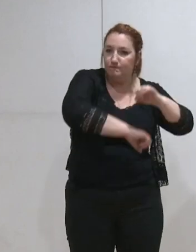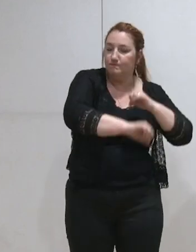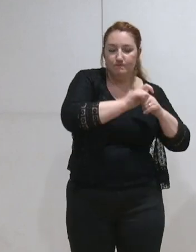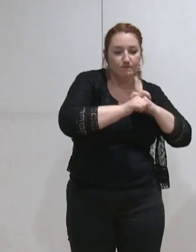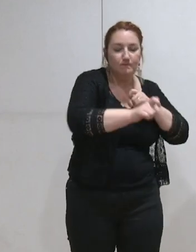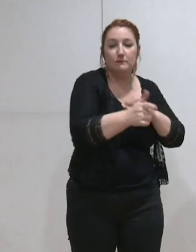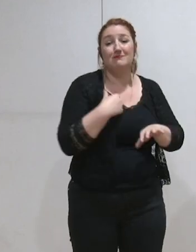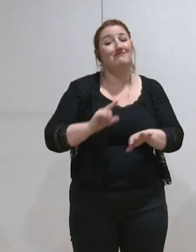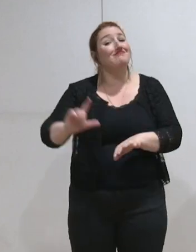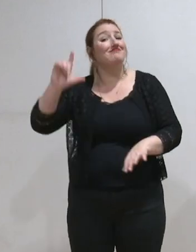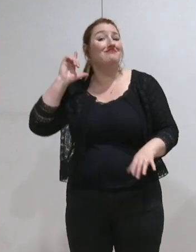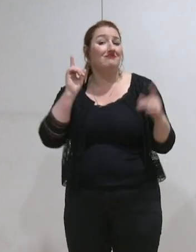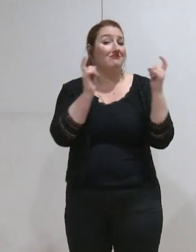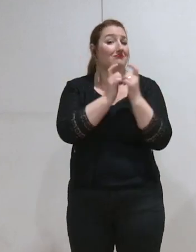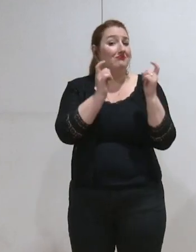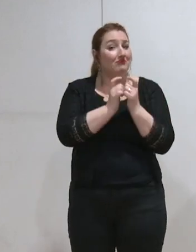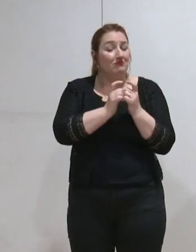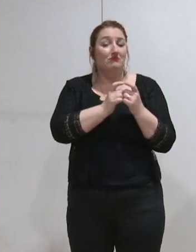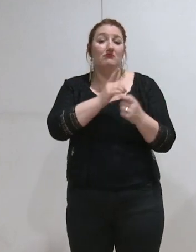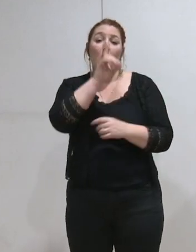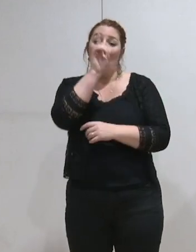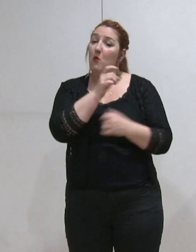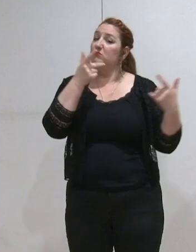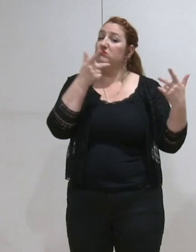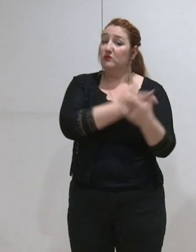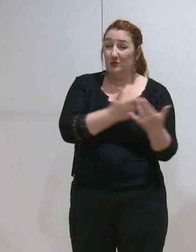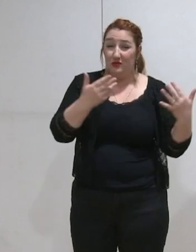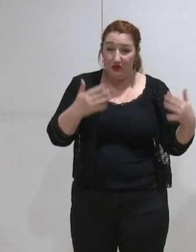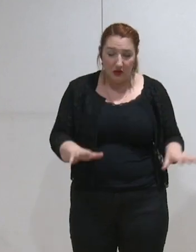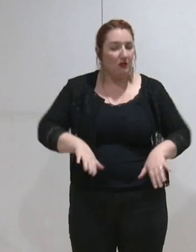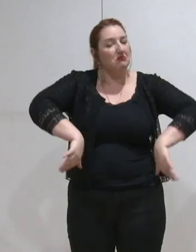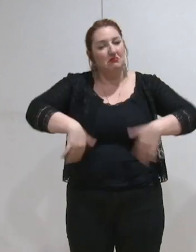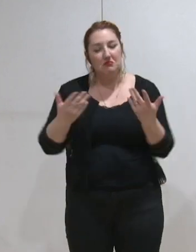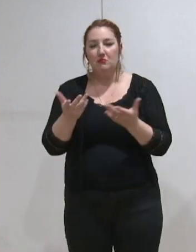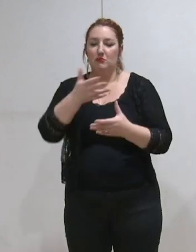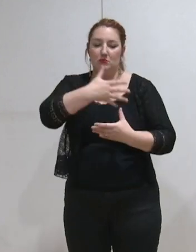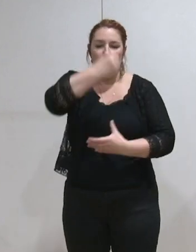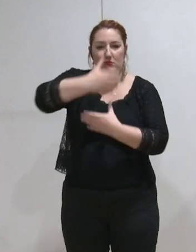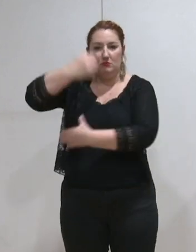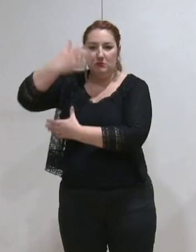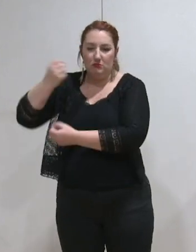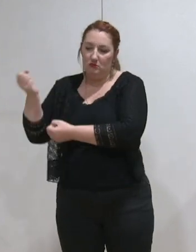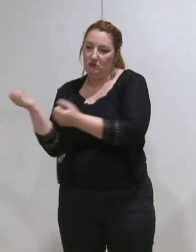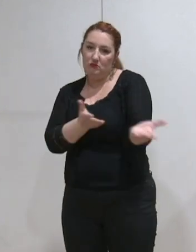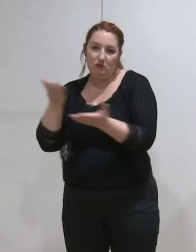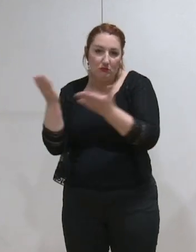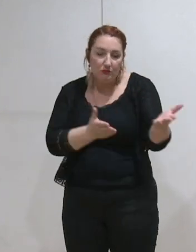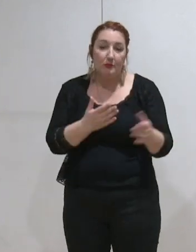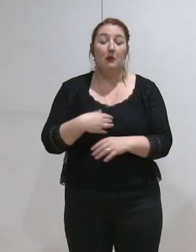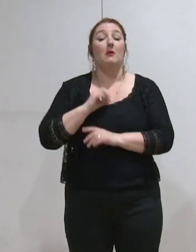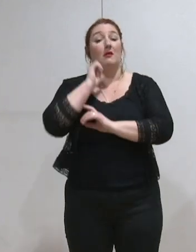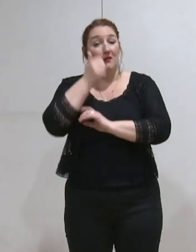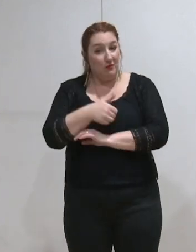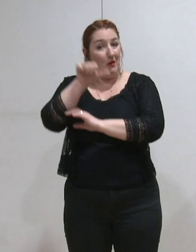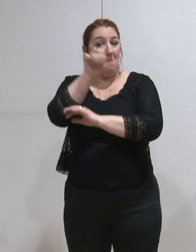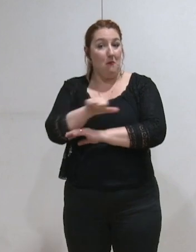est été coupé des packs d'eau ont été livré et dès mardis l'eau électricité était